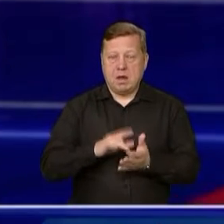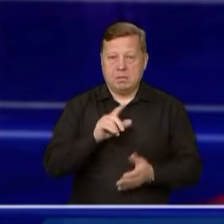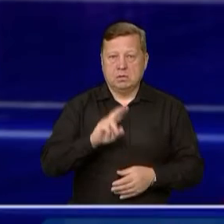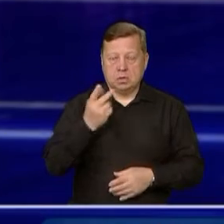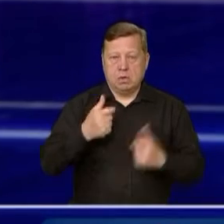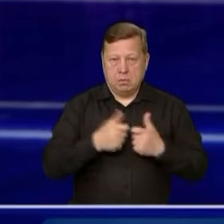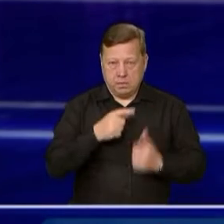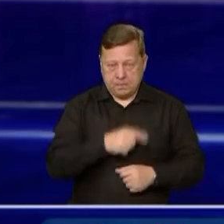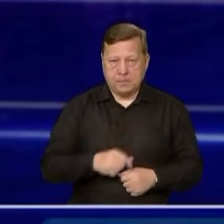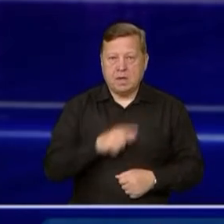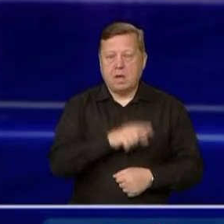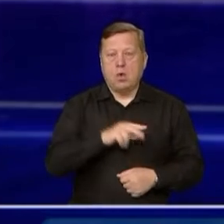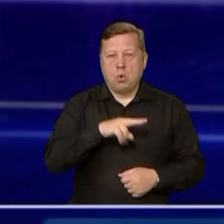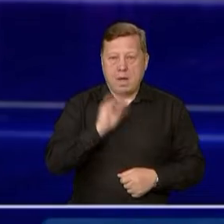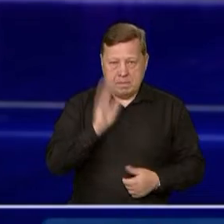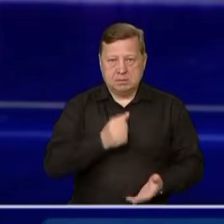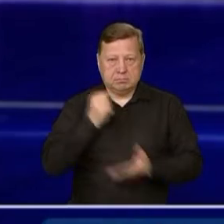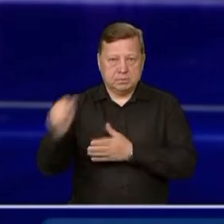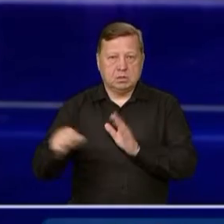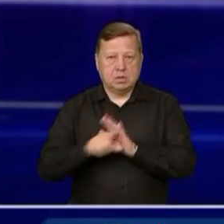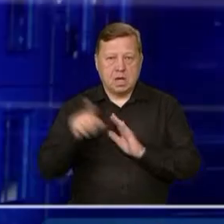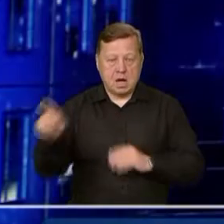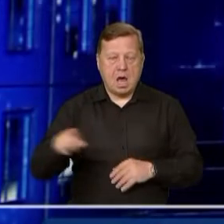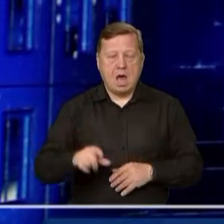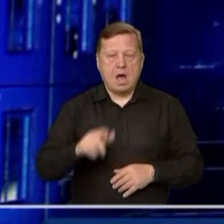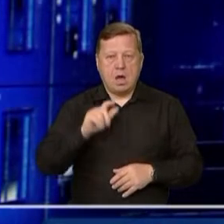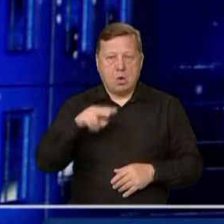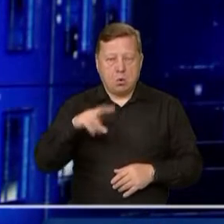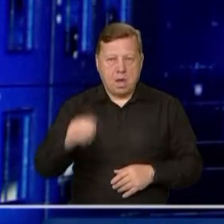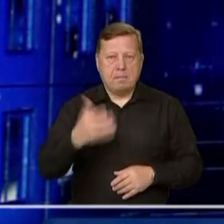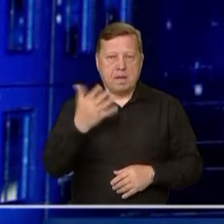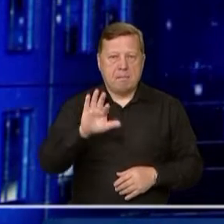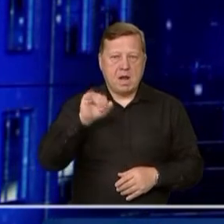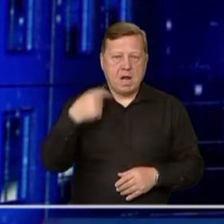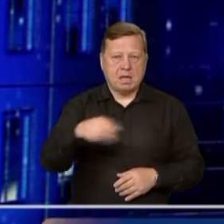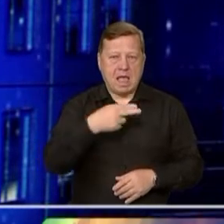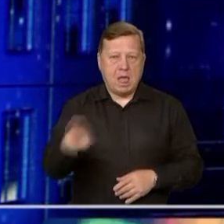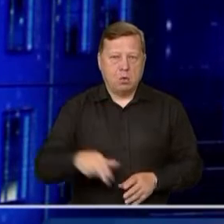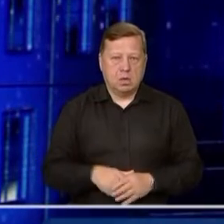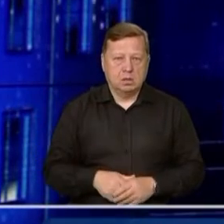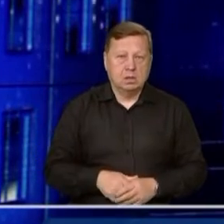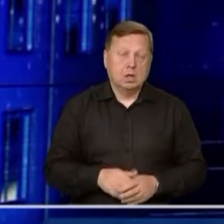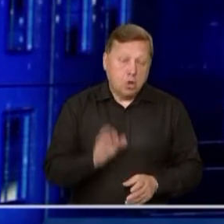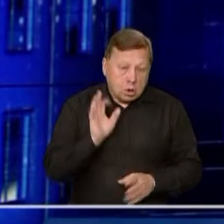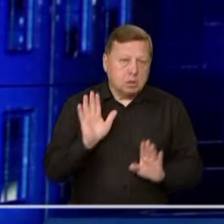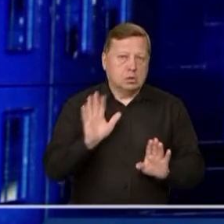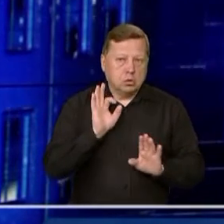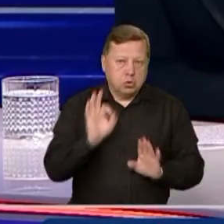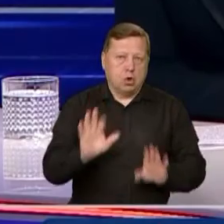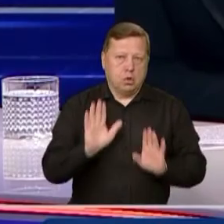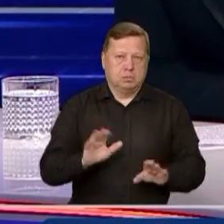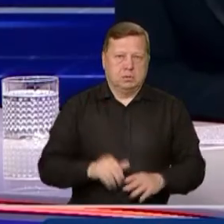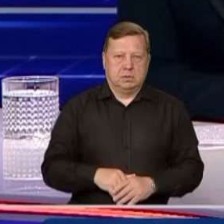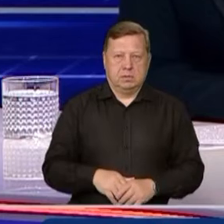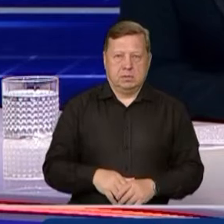pilna, że Unia Europejska udzieli Ukrainie wsparcia finansowego w wysokości 5 miliardów euro. No, to dobrze,